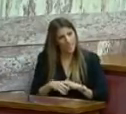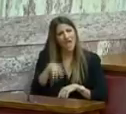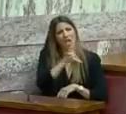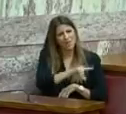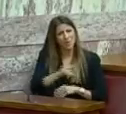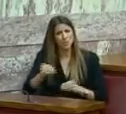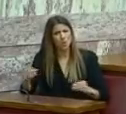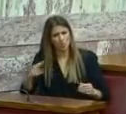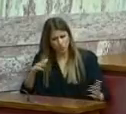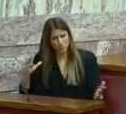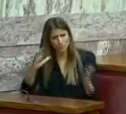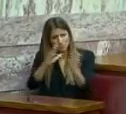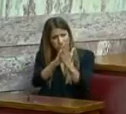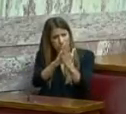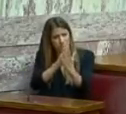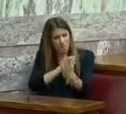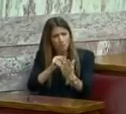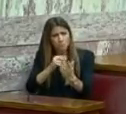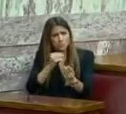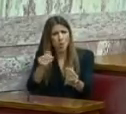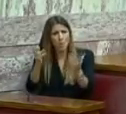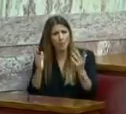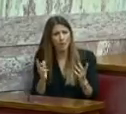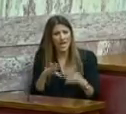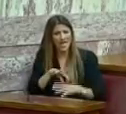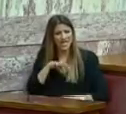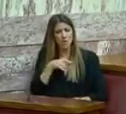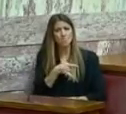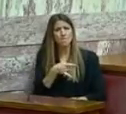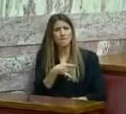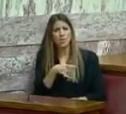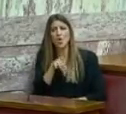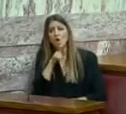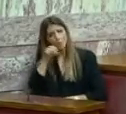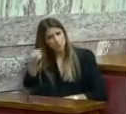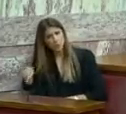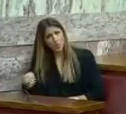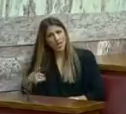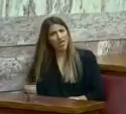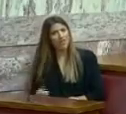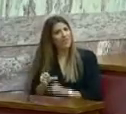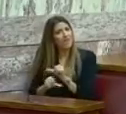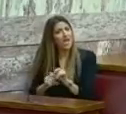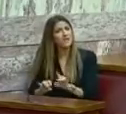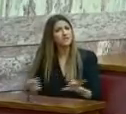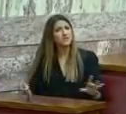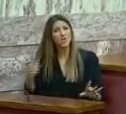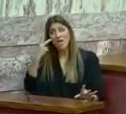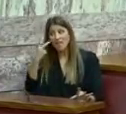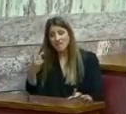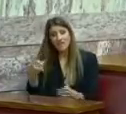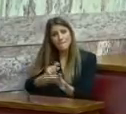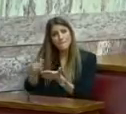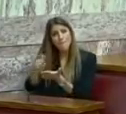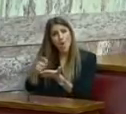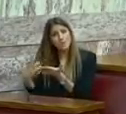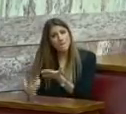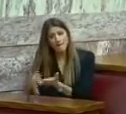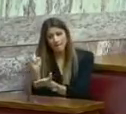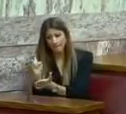χειριστήκαμε την υπόθεση Παπαντονίου, όπως τα φορίσματα εδώ είναι, μπορείτε να τα βρείτε και να τα